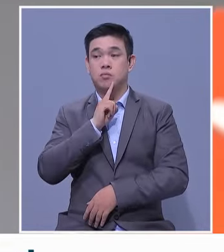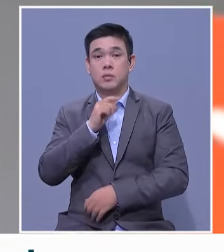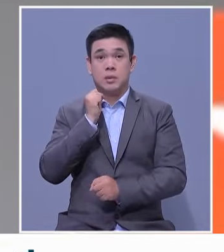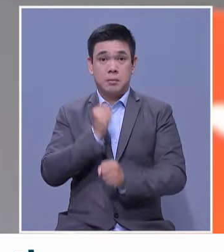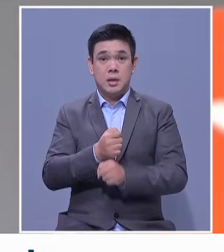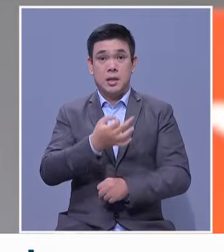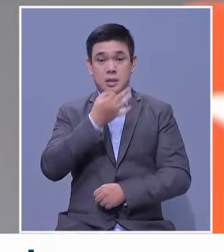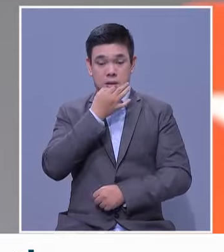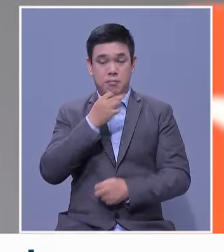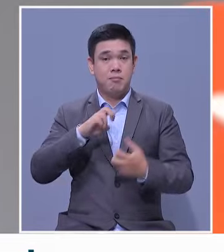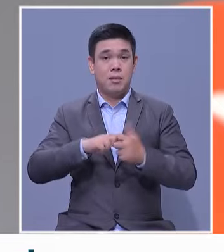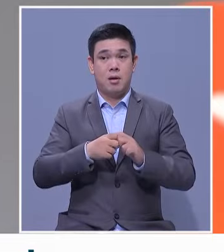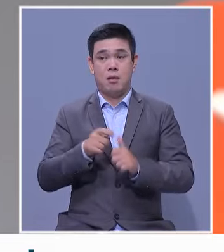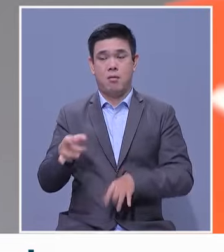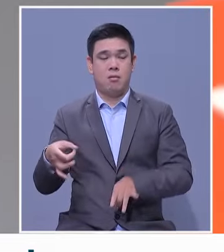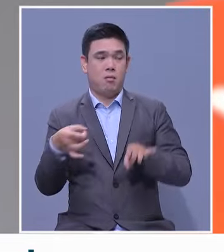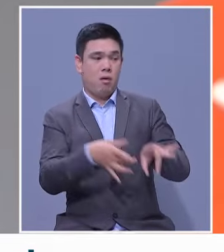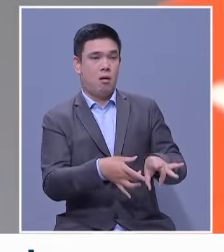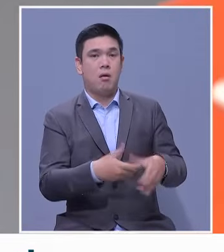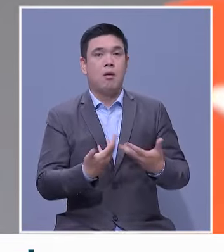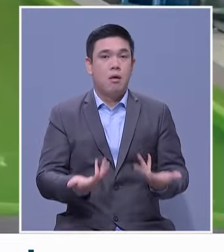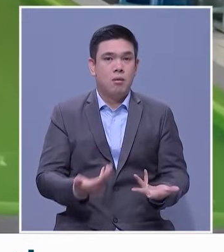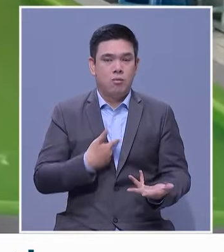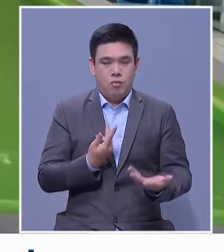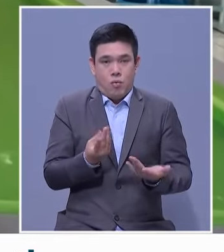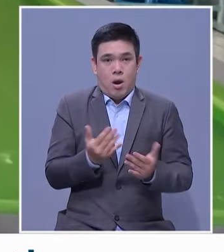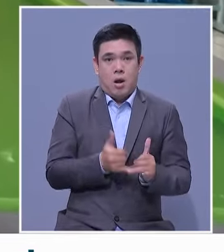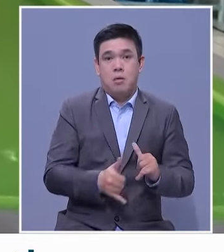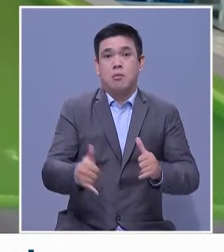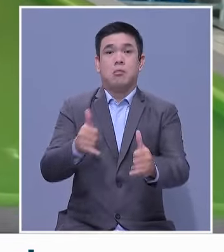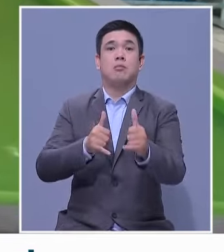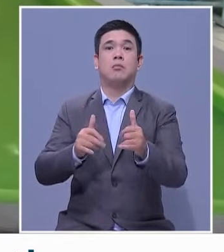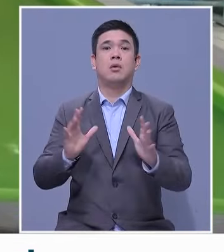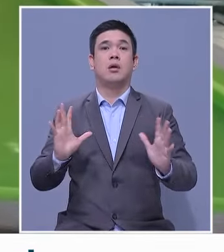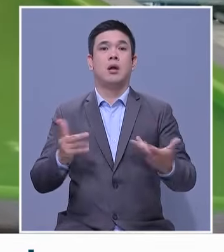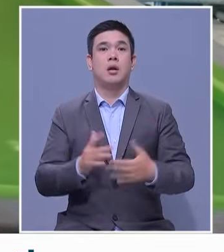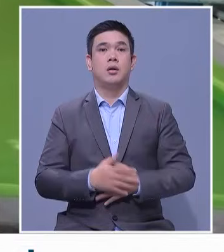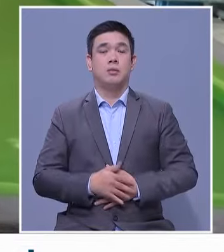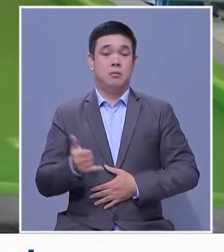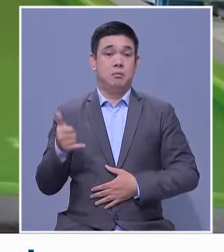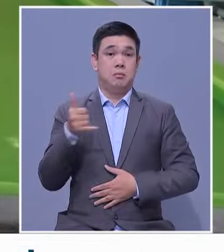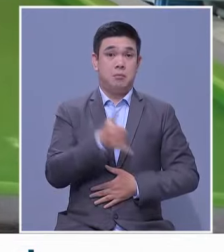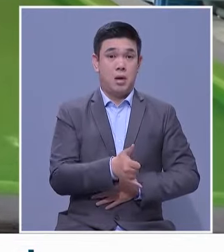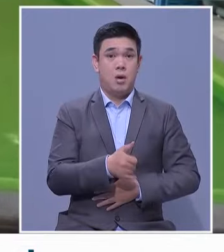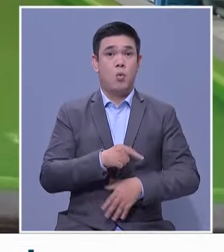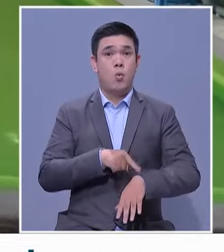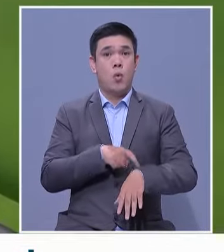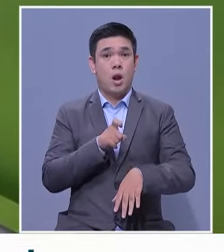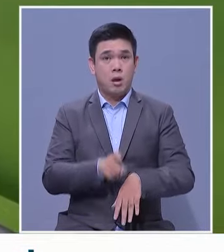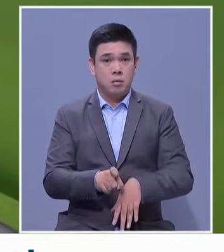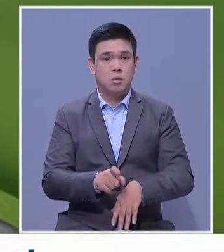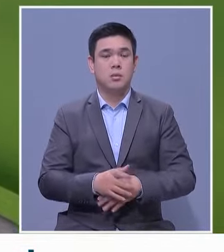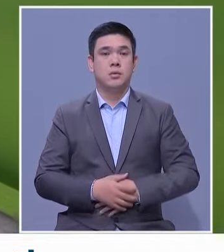านทำอาชีพสุจริตแต่มีคนมาก่อกวนแบบนี้ทำให้ลูกค้าเนี่ยหายหมดนะครับกว่าจะลูกค้ากลับมาได้คงใช้เวลาอีกน